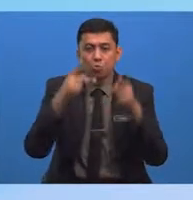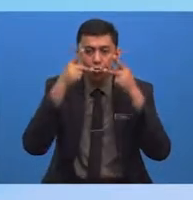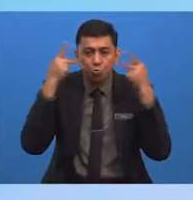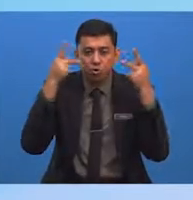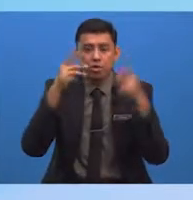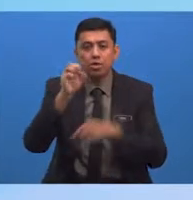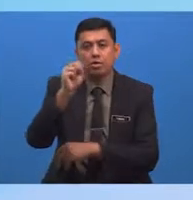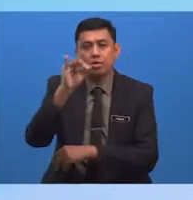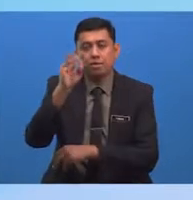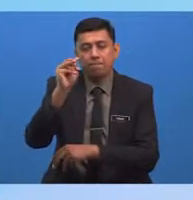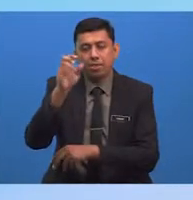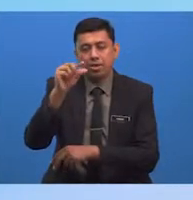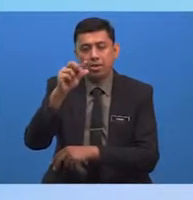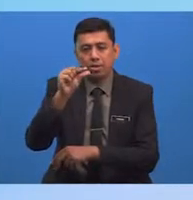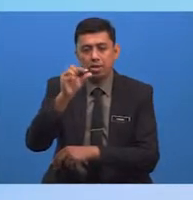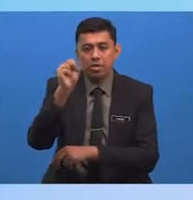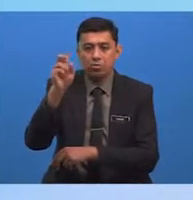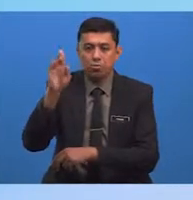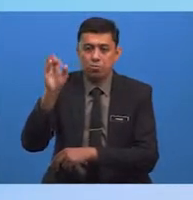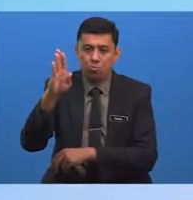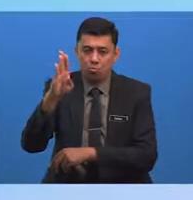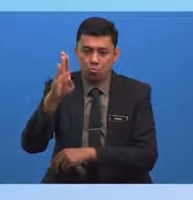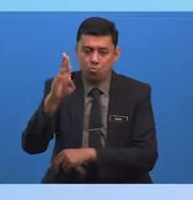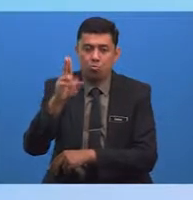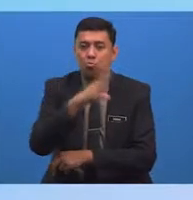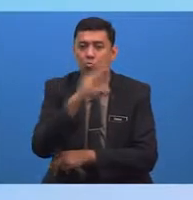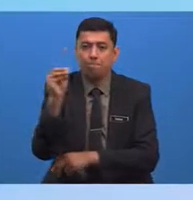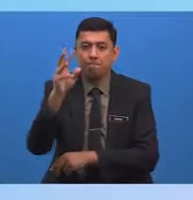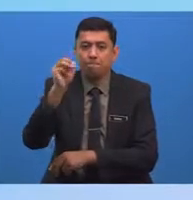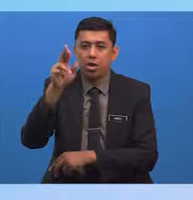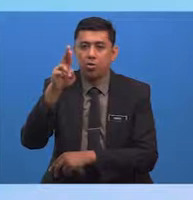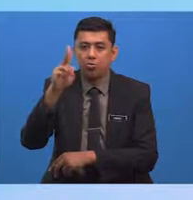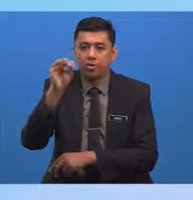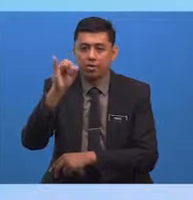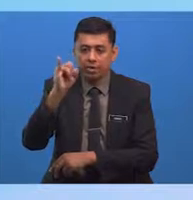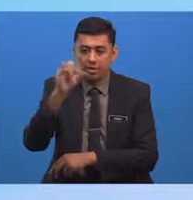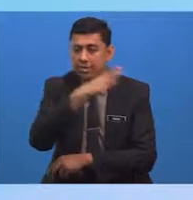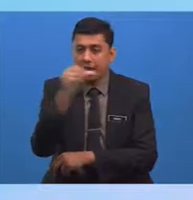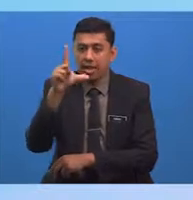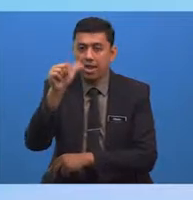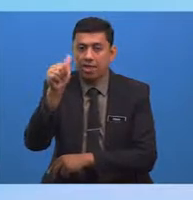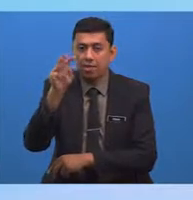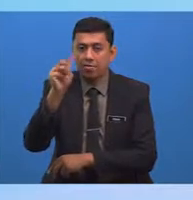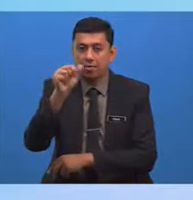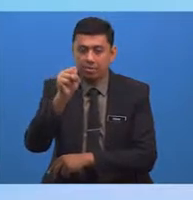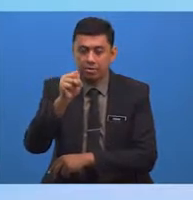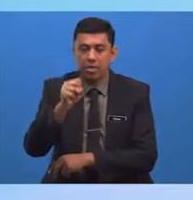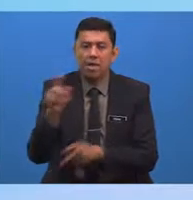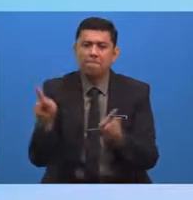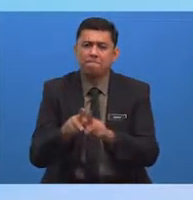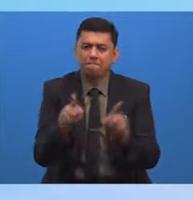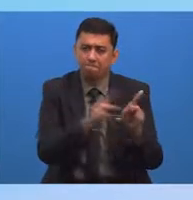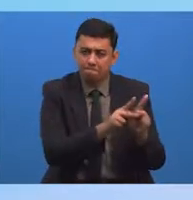Kuching, Simanggang, Sibu, Marudi dan Lawas. Pentadbiran paling bawah ialah peringkat